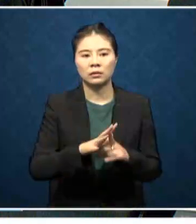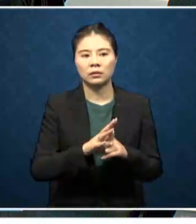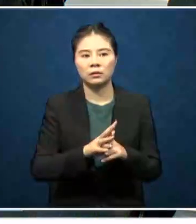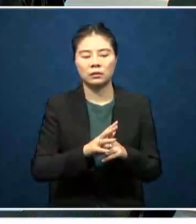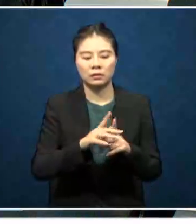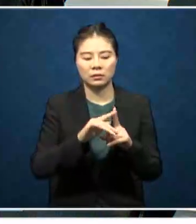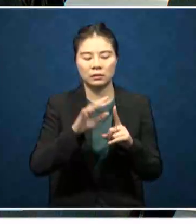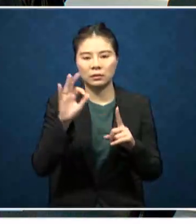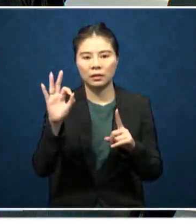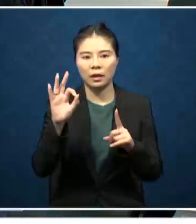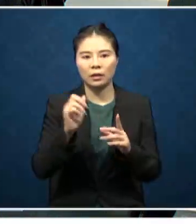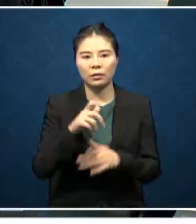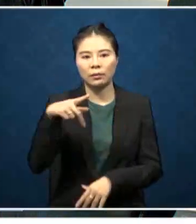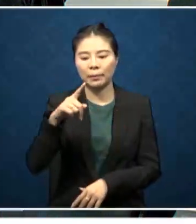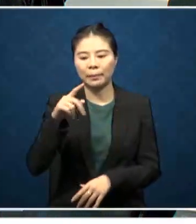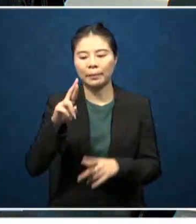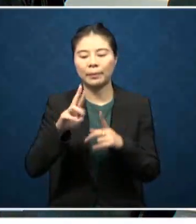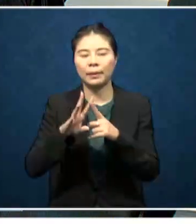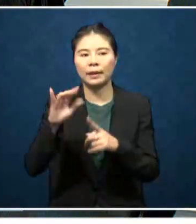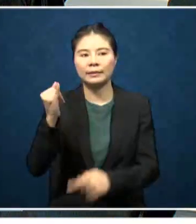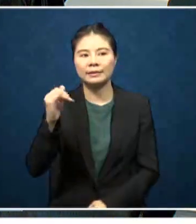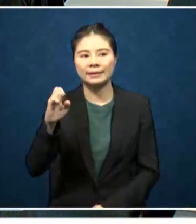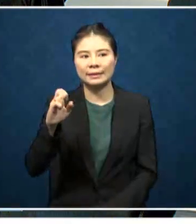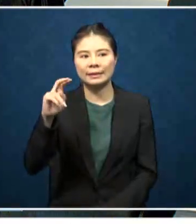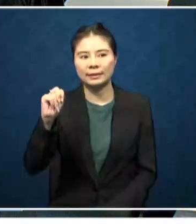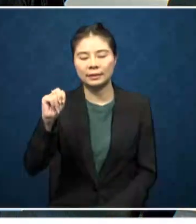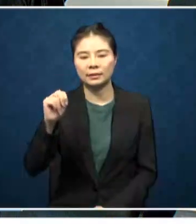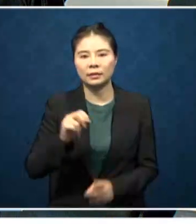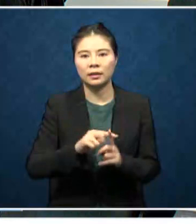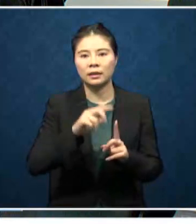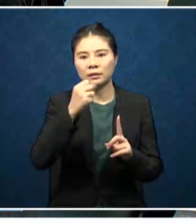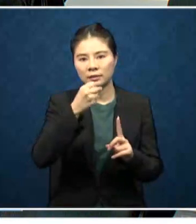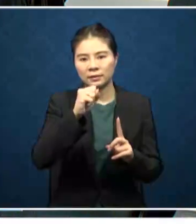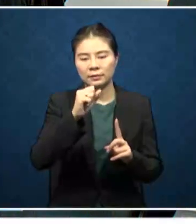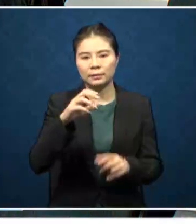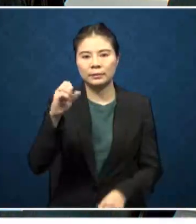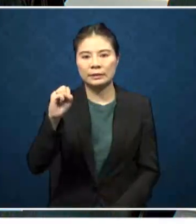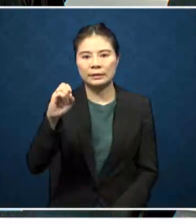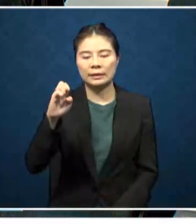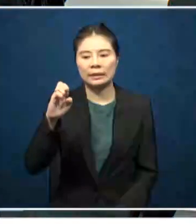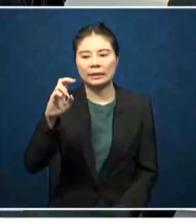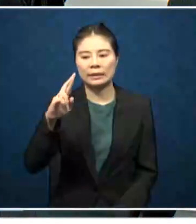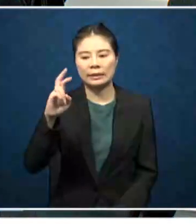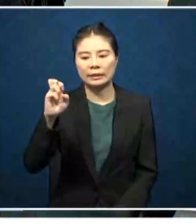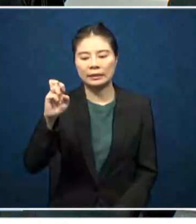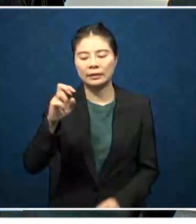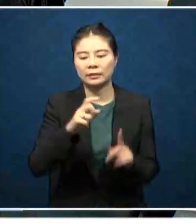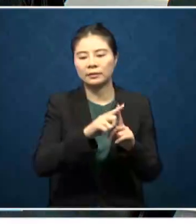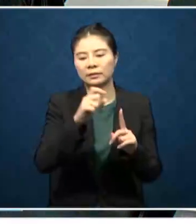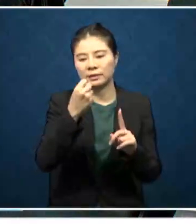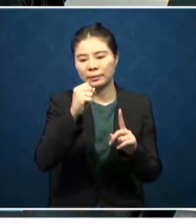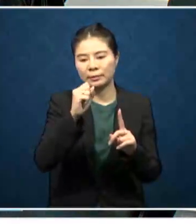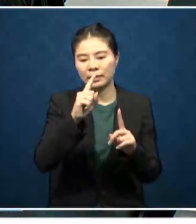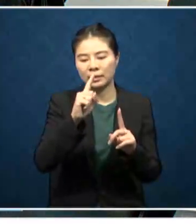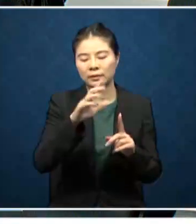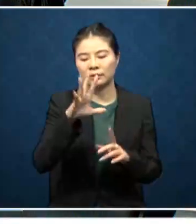อันชัญกาศเอกประจินจั่นตอง 10นางสิรินาภวโรราวิทยา 11นายชันวิทย